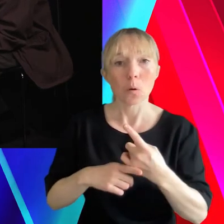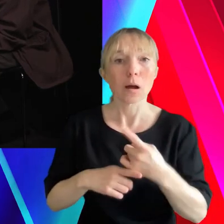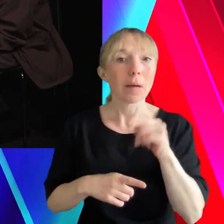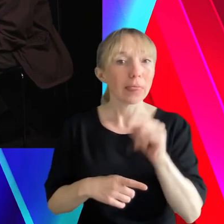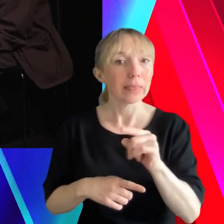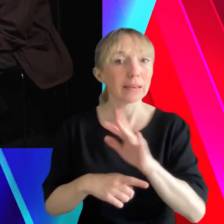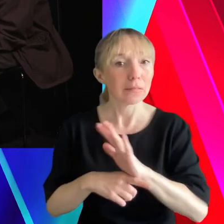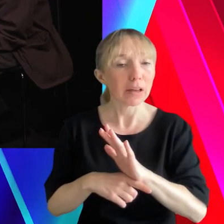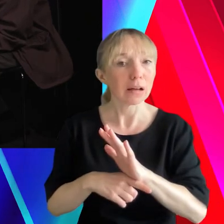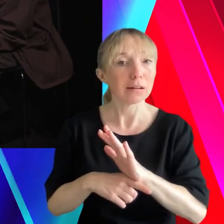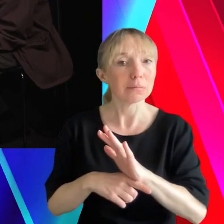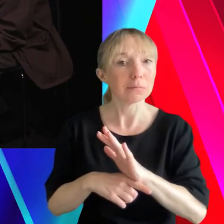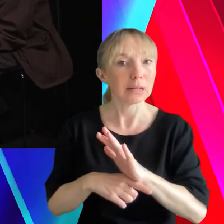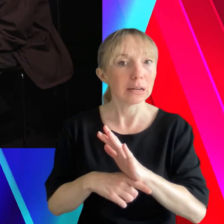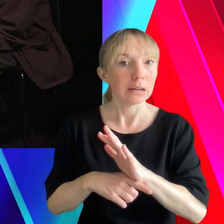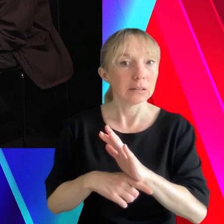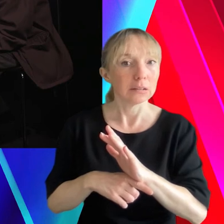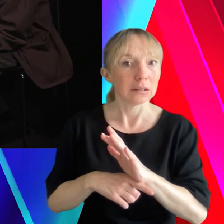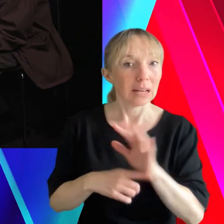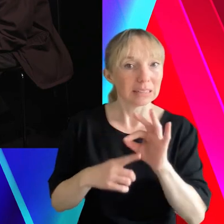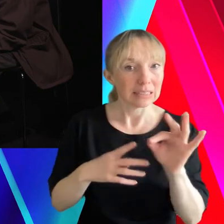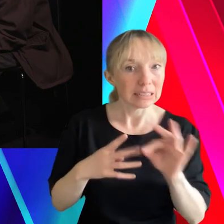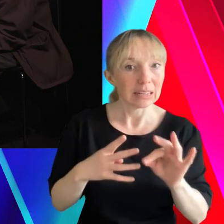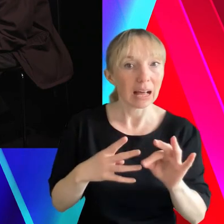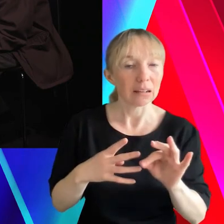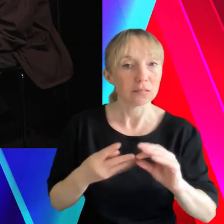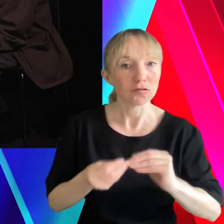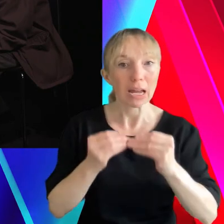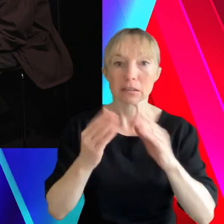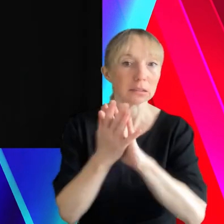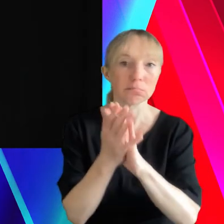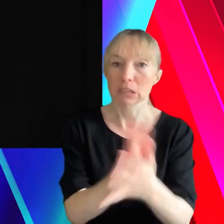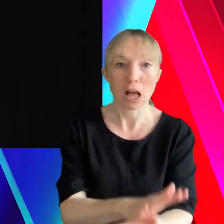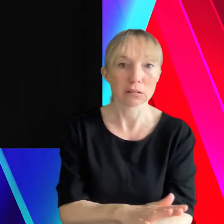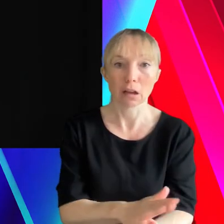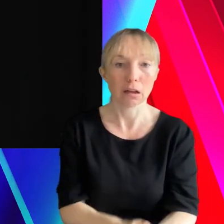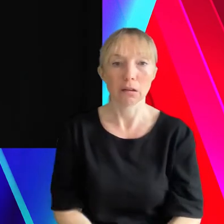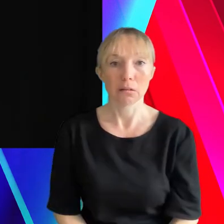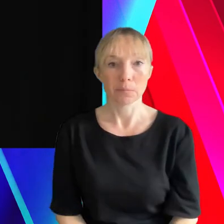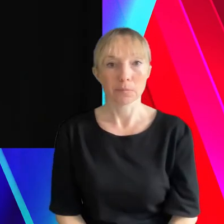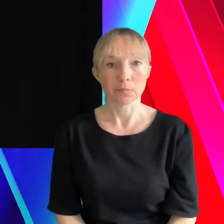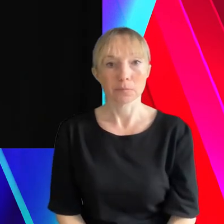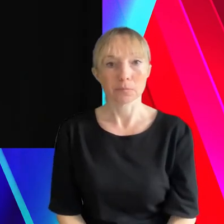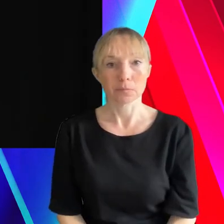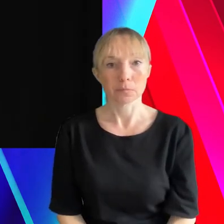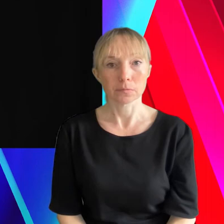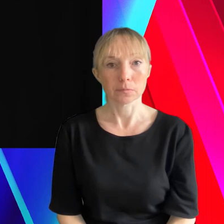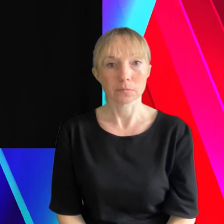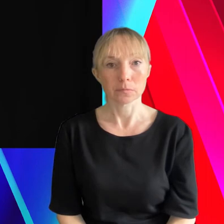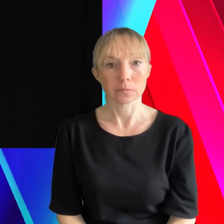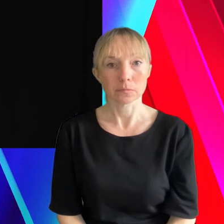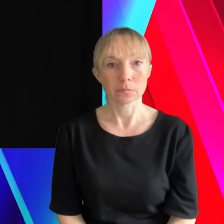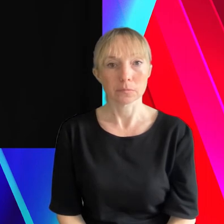one of these cases in which some details can cause a disaster. اون داستان هم توی چند روز خیلی